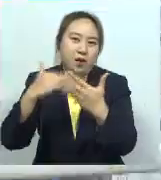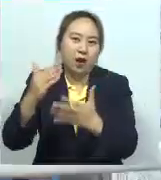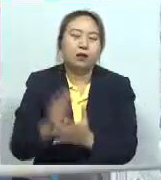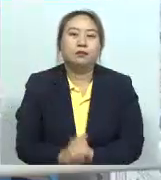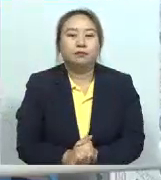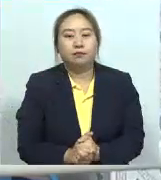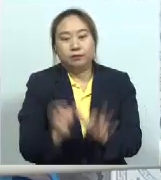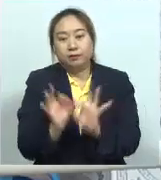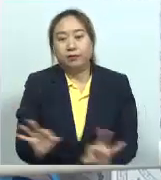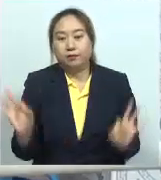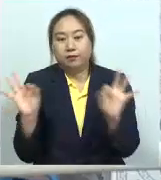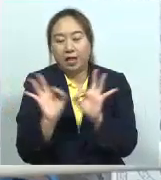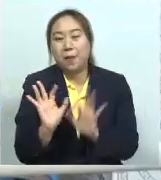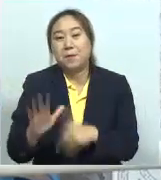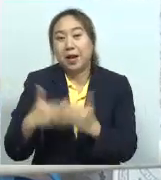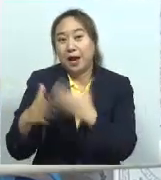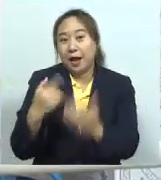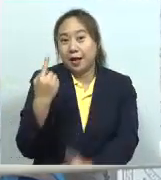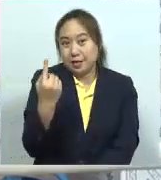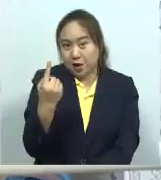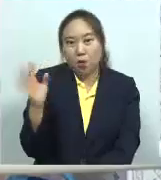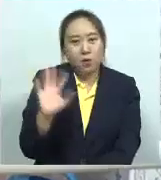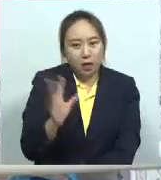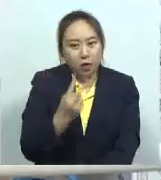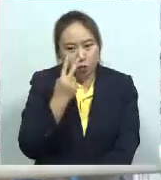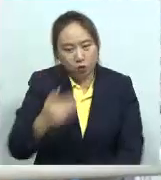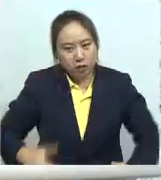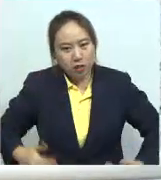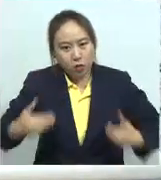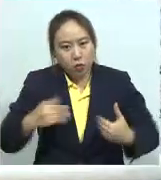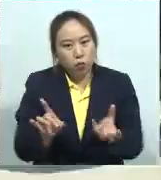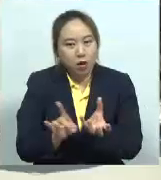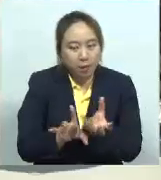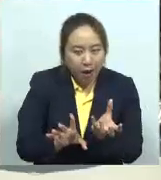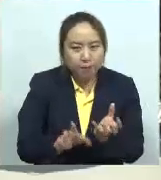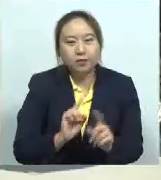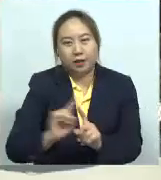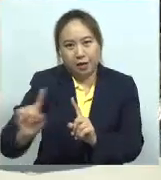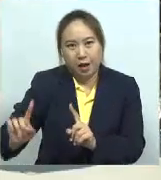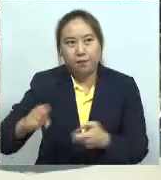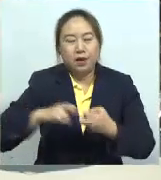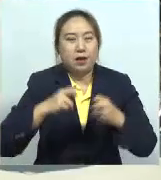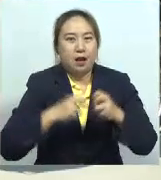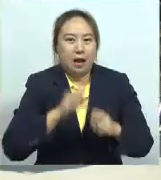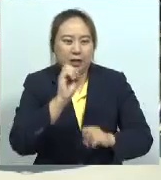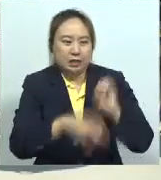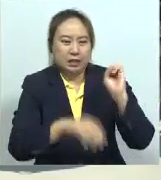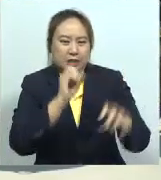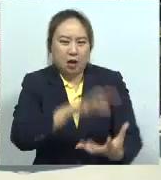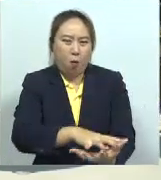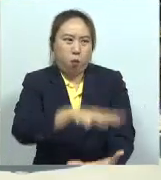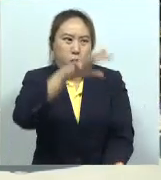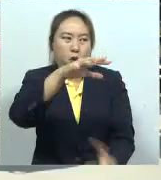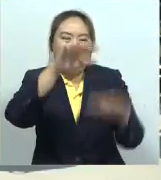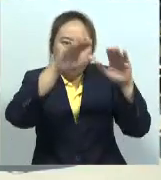เน้นที่การพัฒนาอย่างเดียวแต่มองถึงความเป็นอยู่และคุณภาพชีวิตของคนในชุมชนเพื่อแก้ไขปัญหาขยะในชุมชนระยะยาว